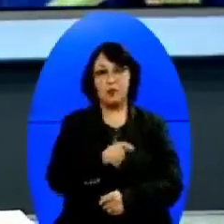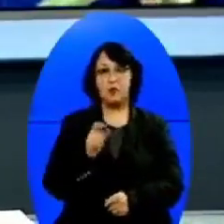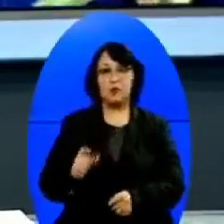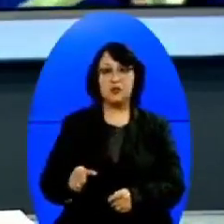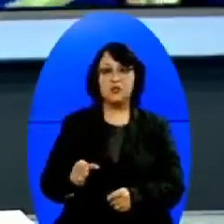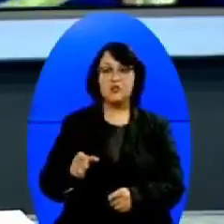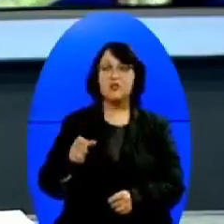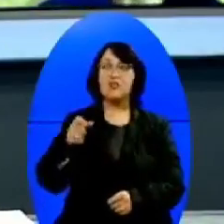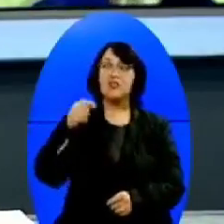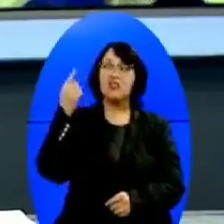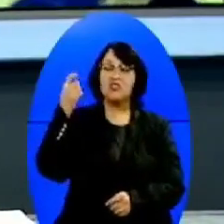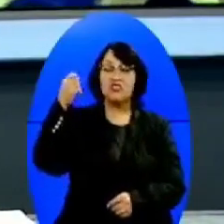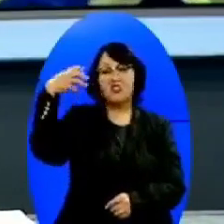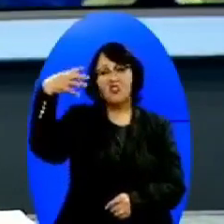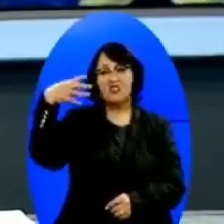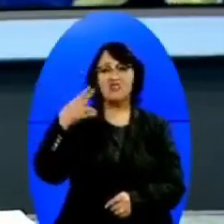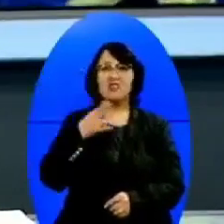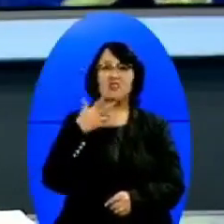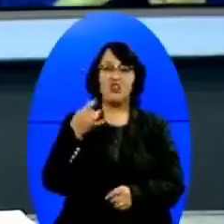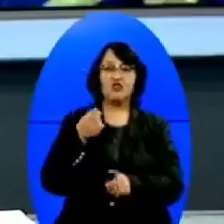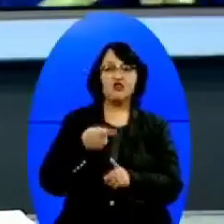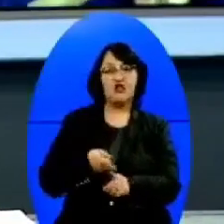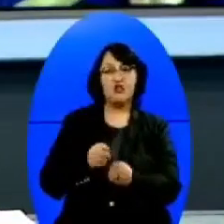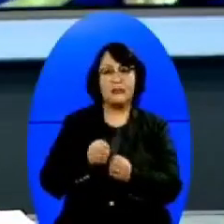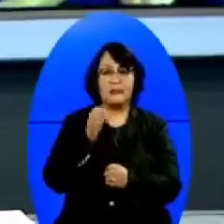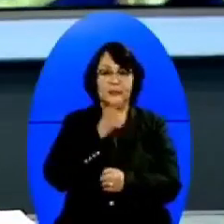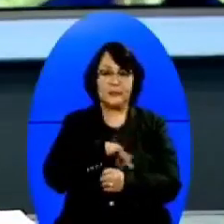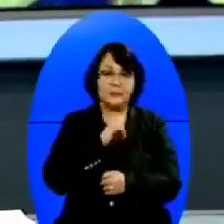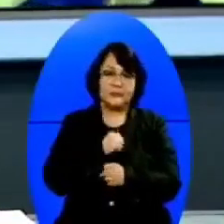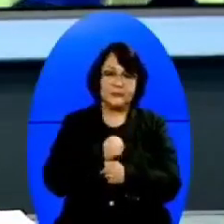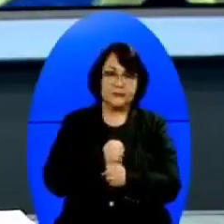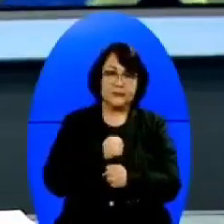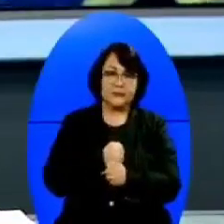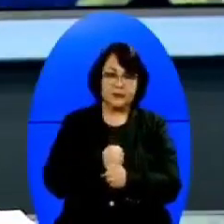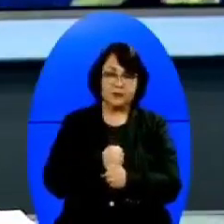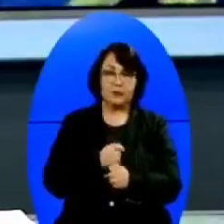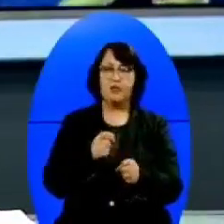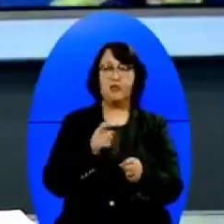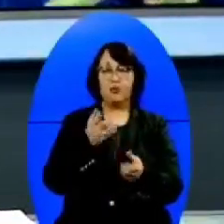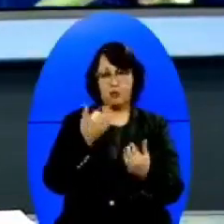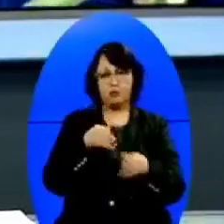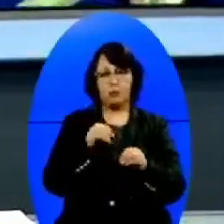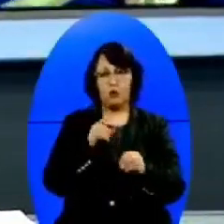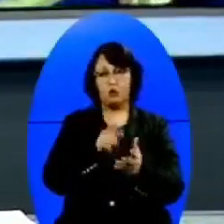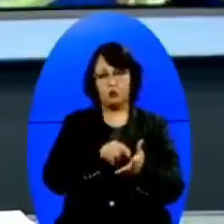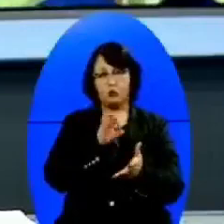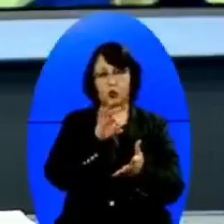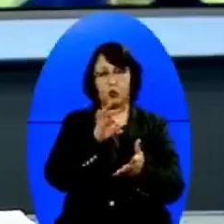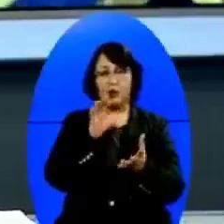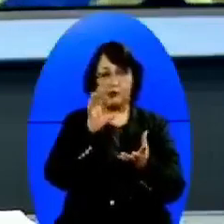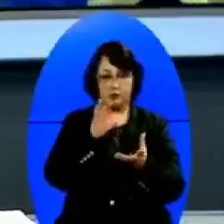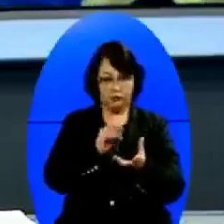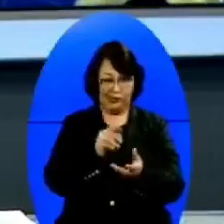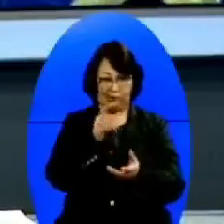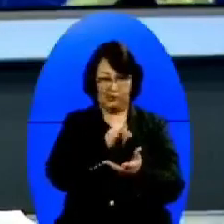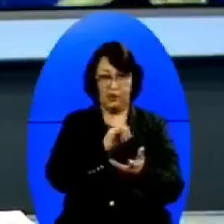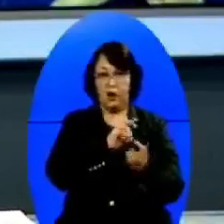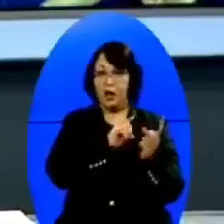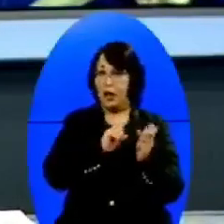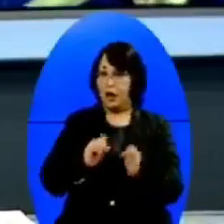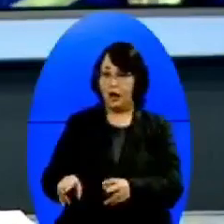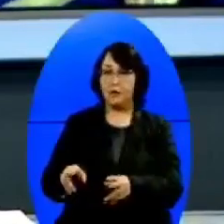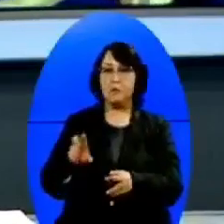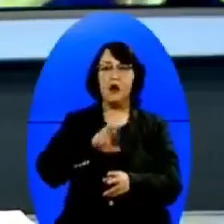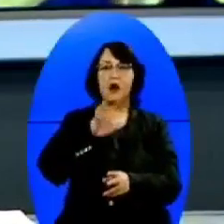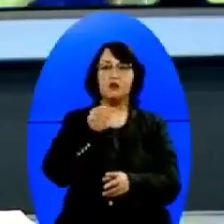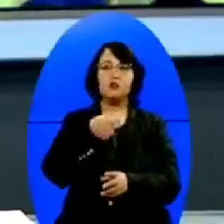зориулалтаар өргөнөр ашигладаг. Хэрэгцээ шаардлага ихтэйчлээ хаягдл болохоор хүний эрүүл мэнд болоод байгаль орчинд маш их хор хөнөөлтөө учраас олон